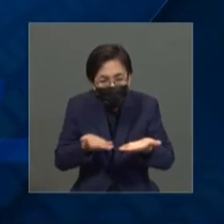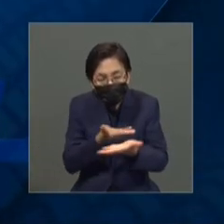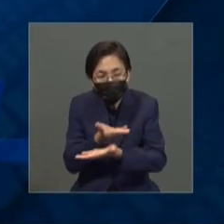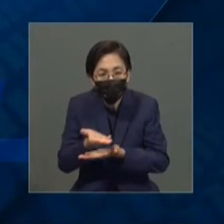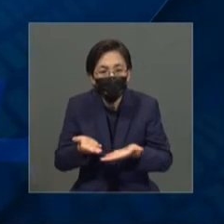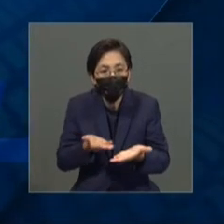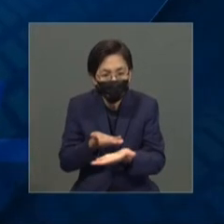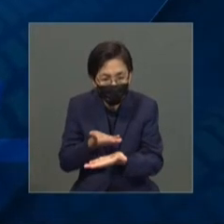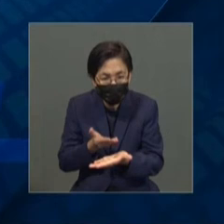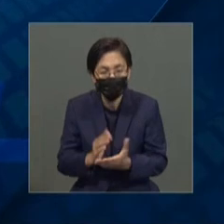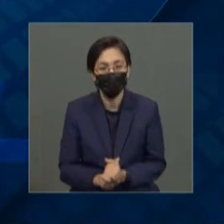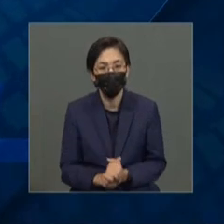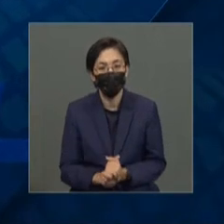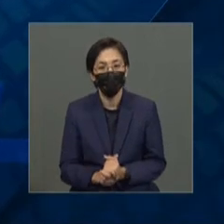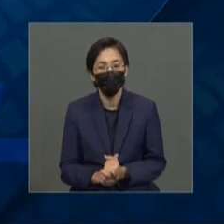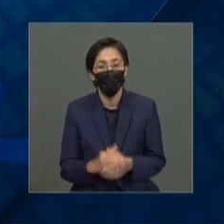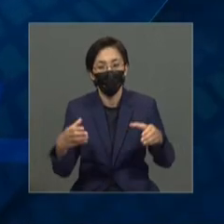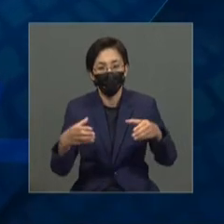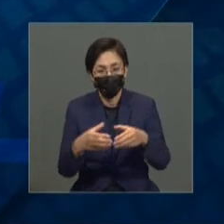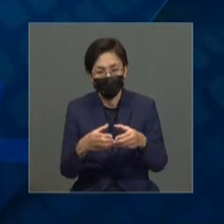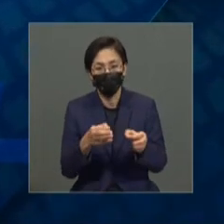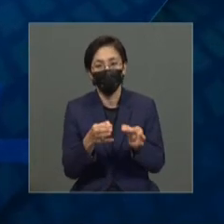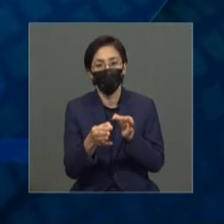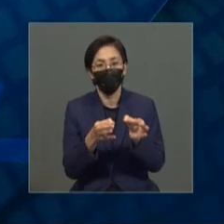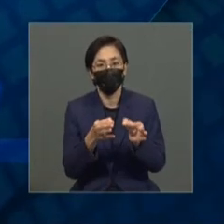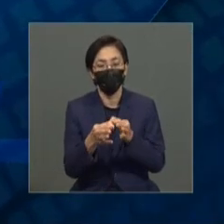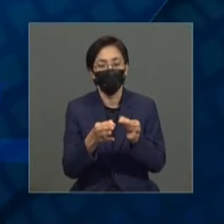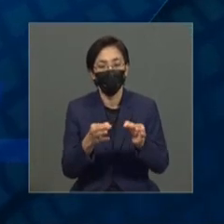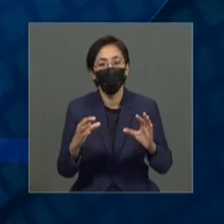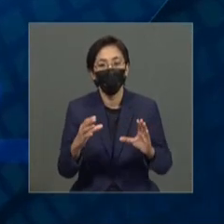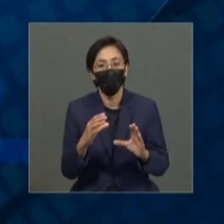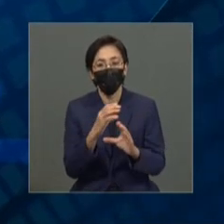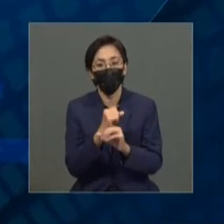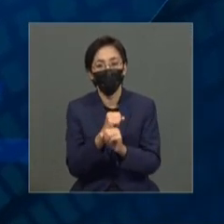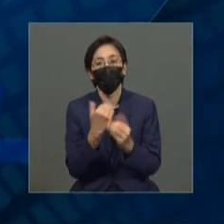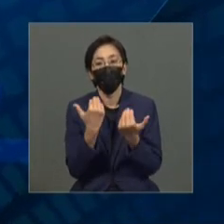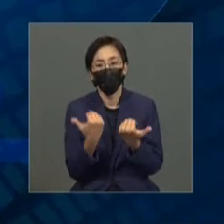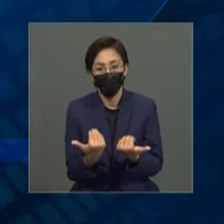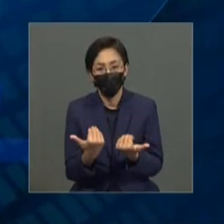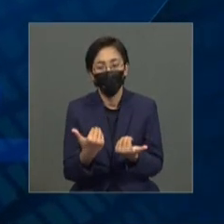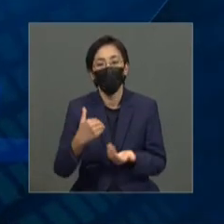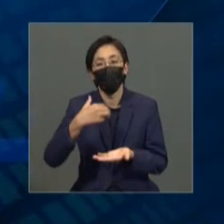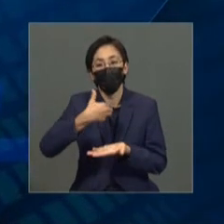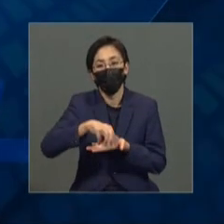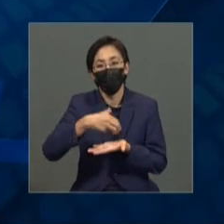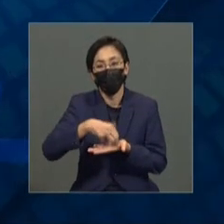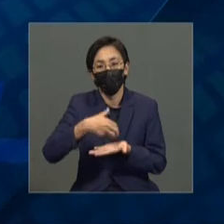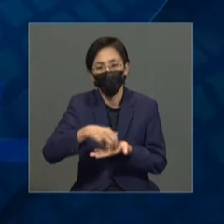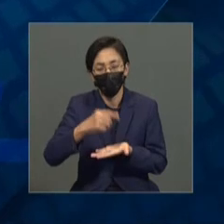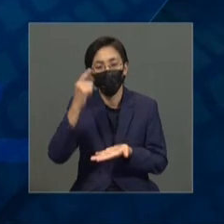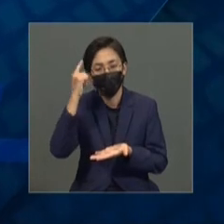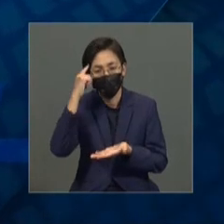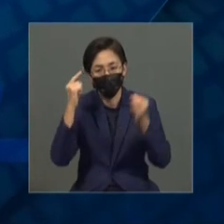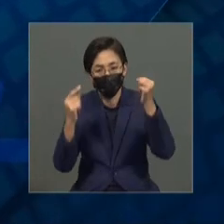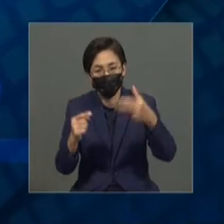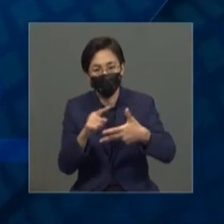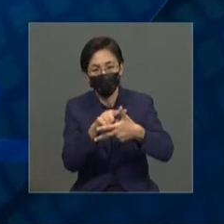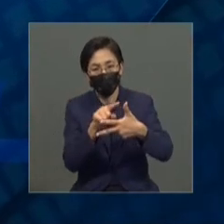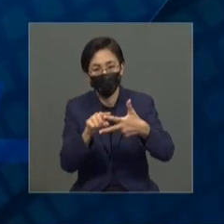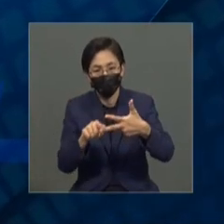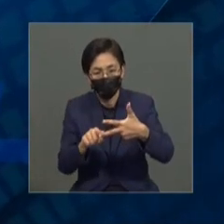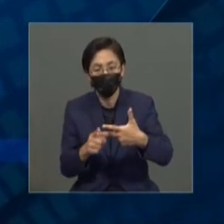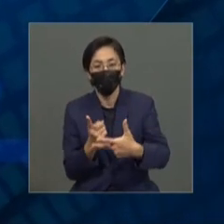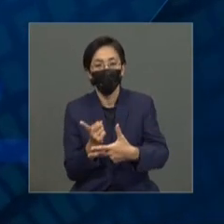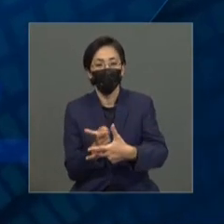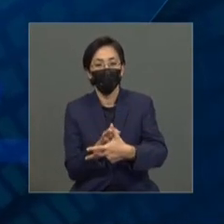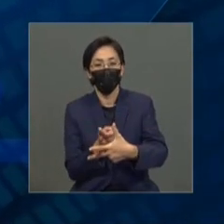มีความเห็นของคณะที่ปรึกษาที่สรุปในวันนี้มาเรียนให้ทุกท่านทราบ3ข้อด้วยกันนะคะอันดับ